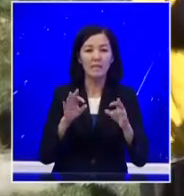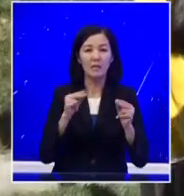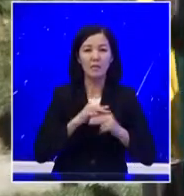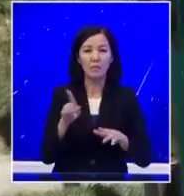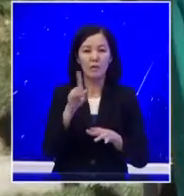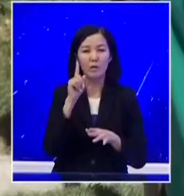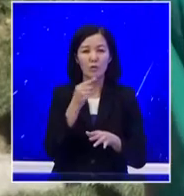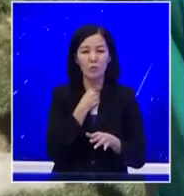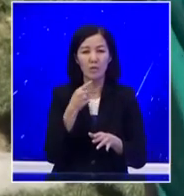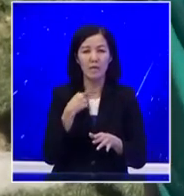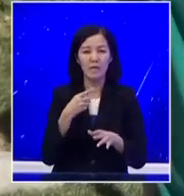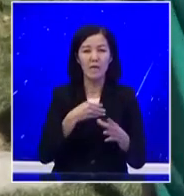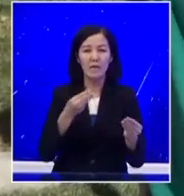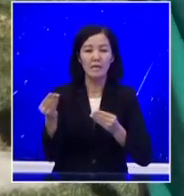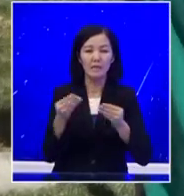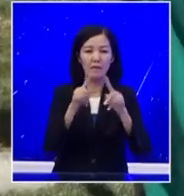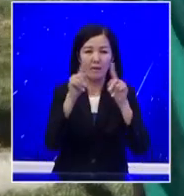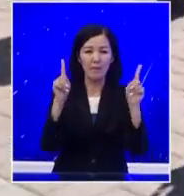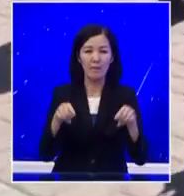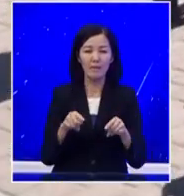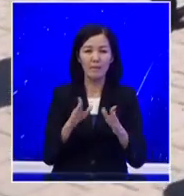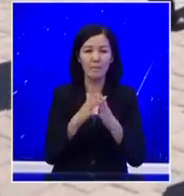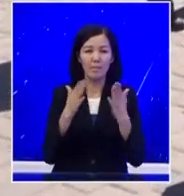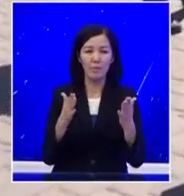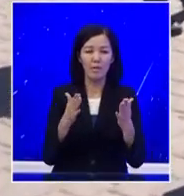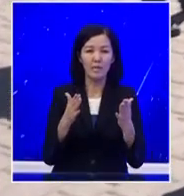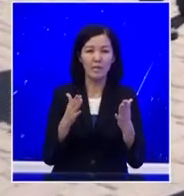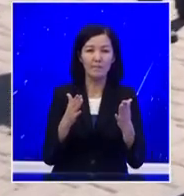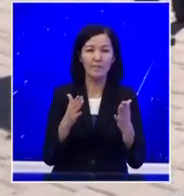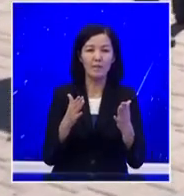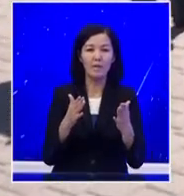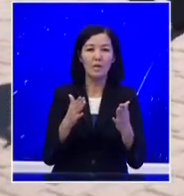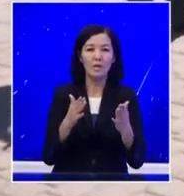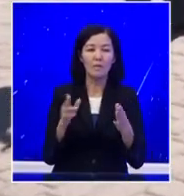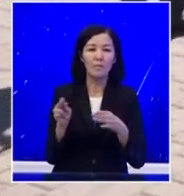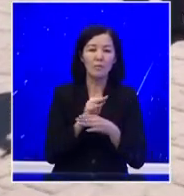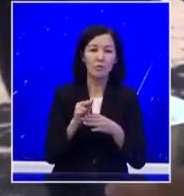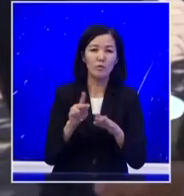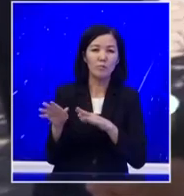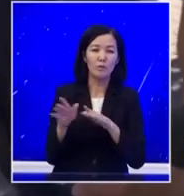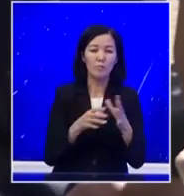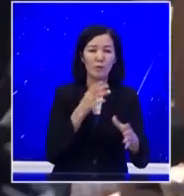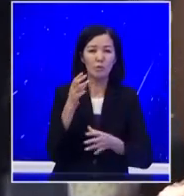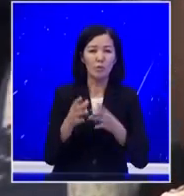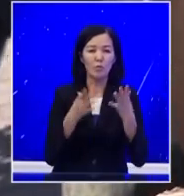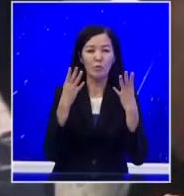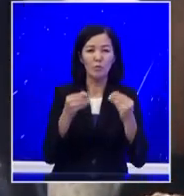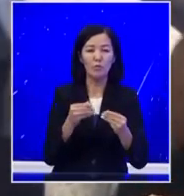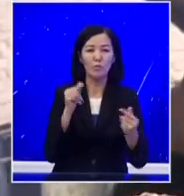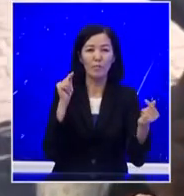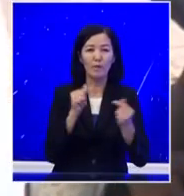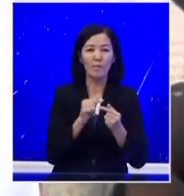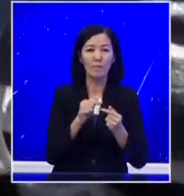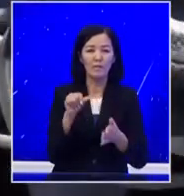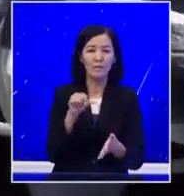молодежью талда кургана и раздали памятки и буклеты гаража на стоит отметить мероприятие приурочено к международному дню борьбы со